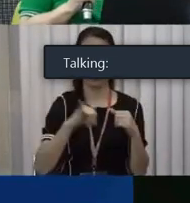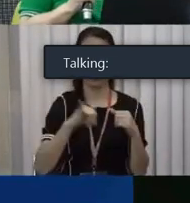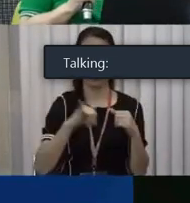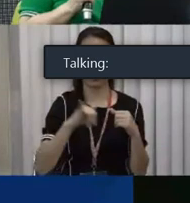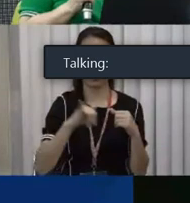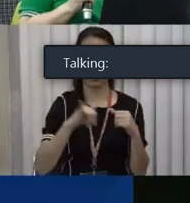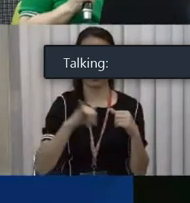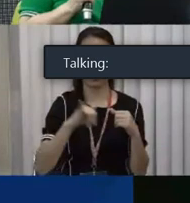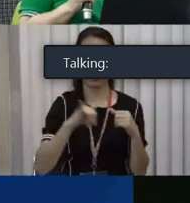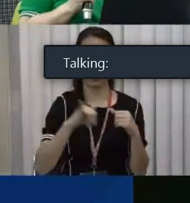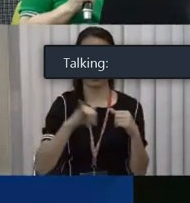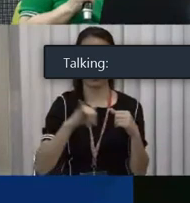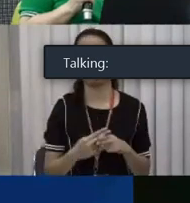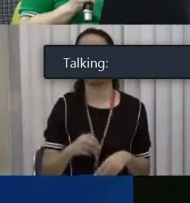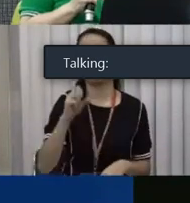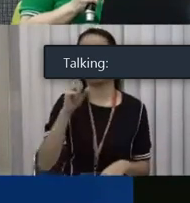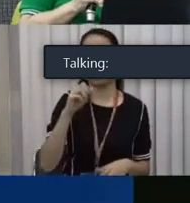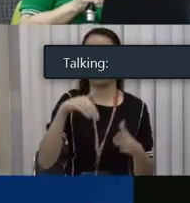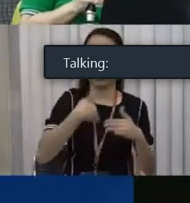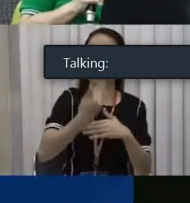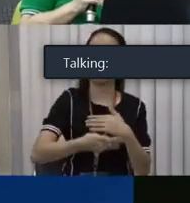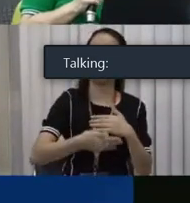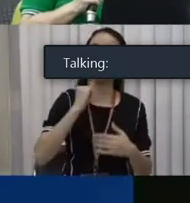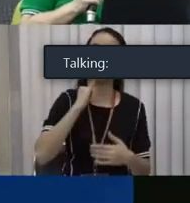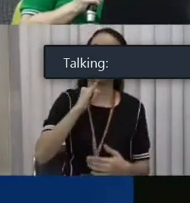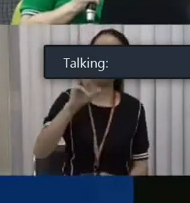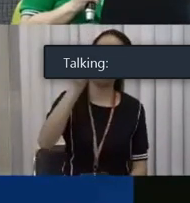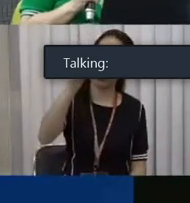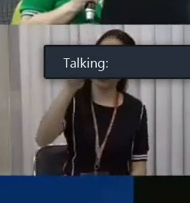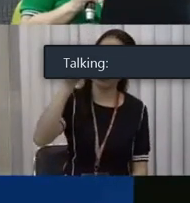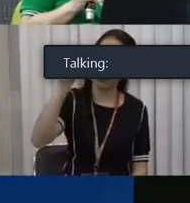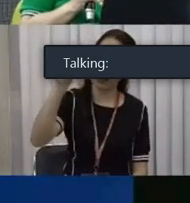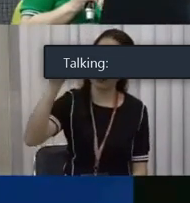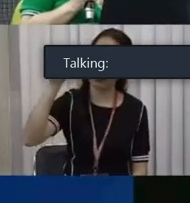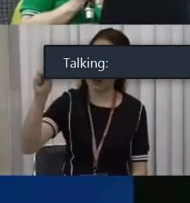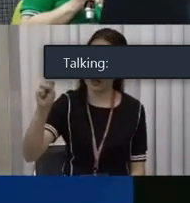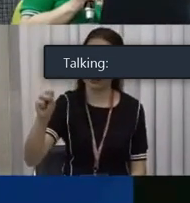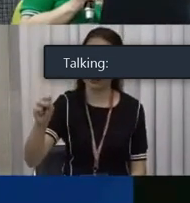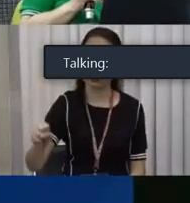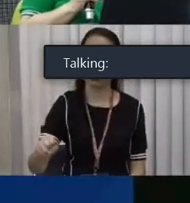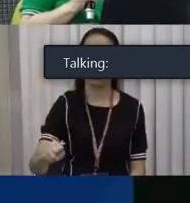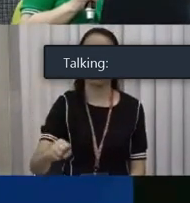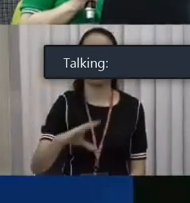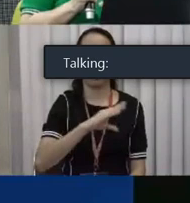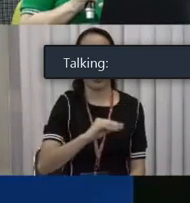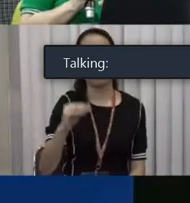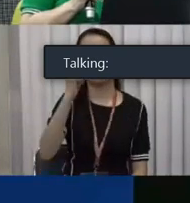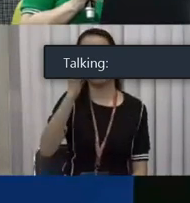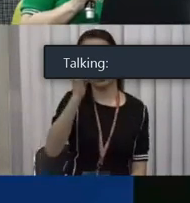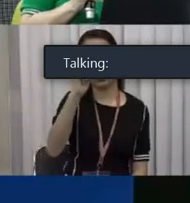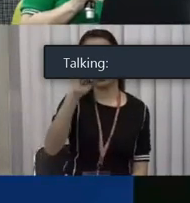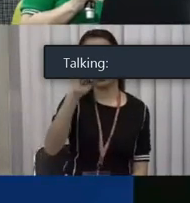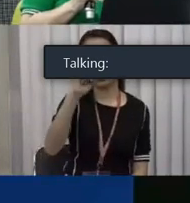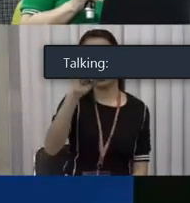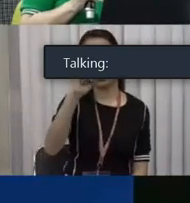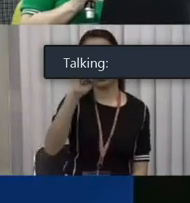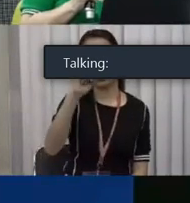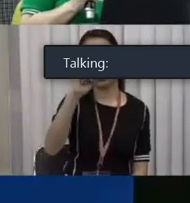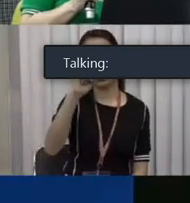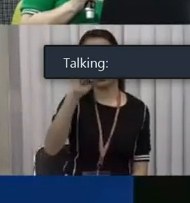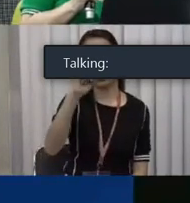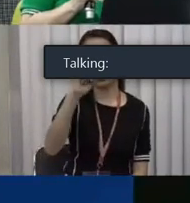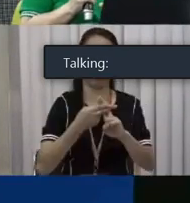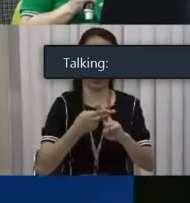SSS and TIN number importante pod kay lifetime naman ni nimo nga number, so dili nimo walaon as much as